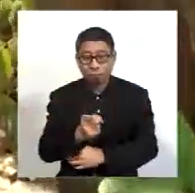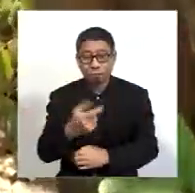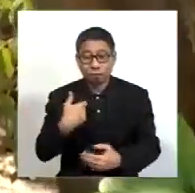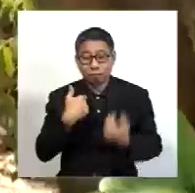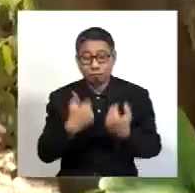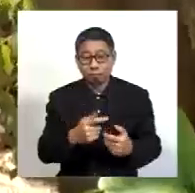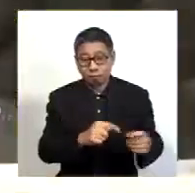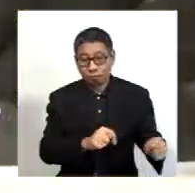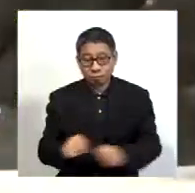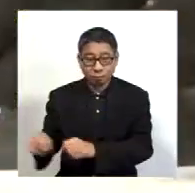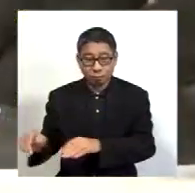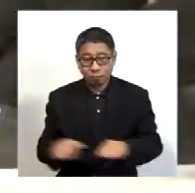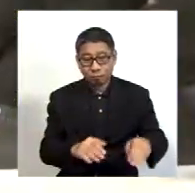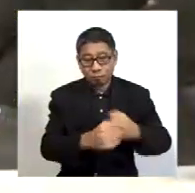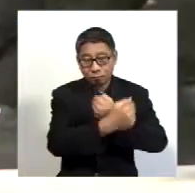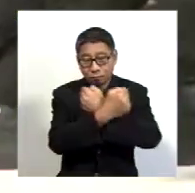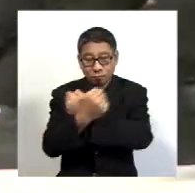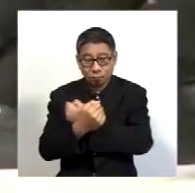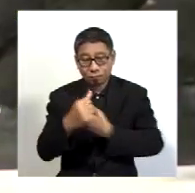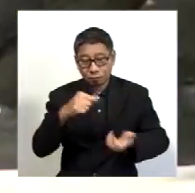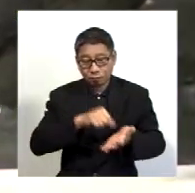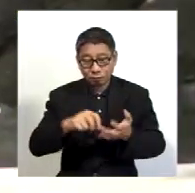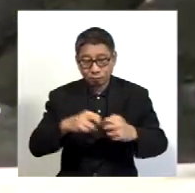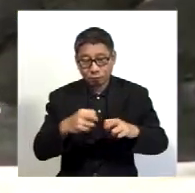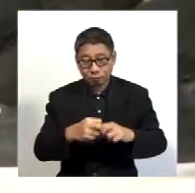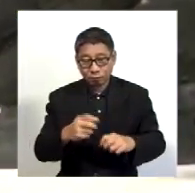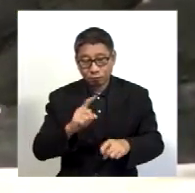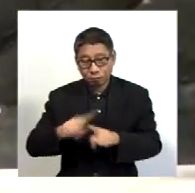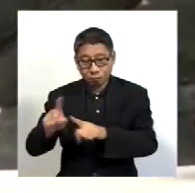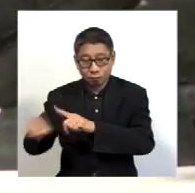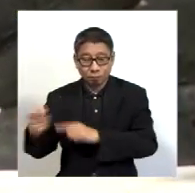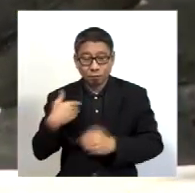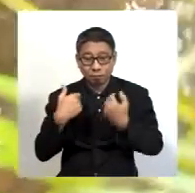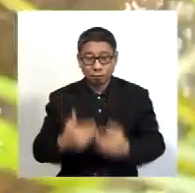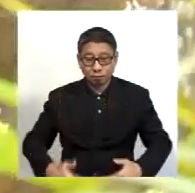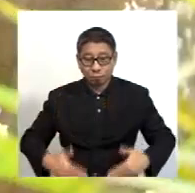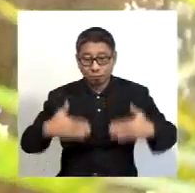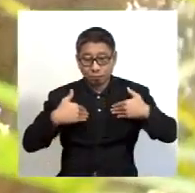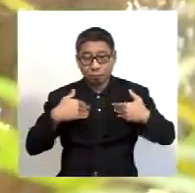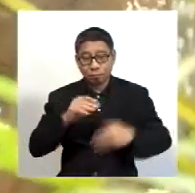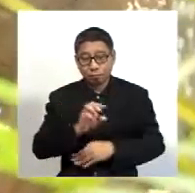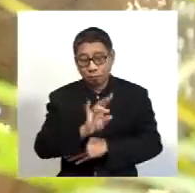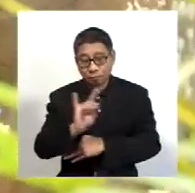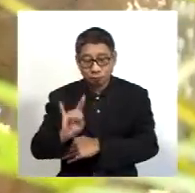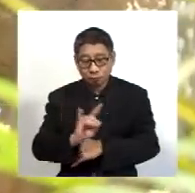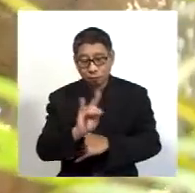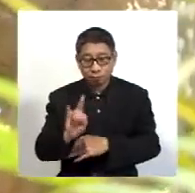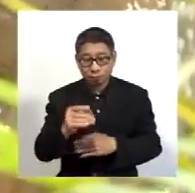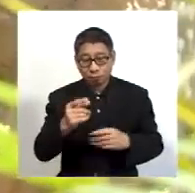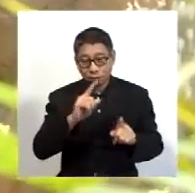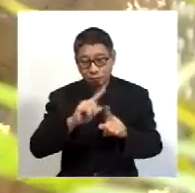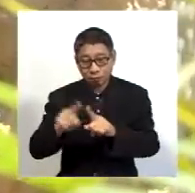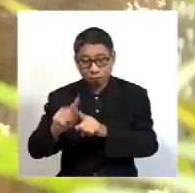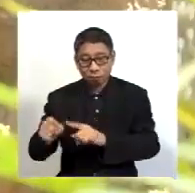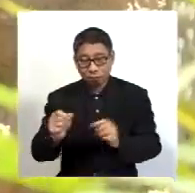ส่วนการเตรียมความพร้อมในการป้องกันและแก้ไขปัญหาด้านอื่นโดยเฉพาะความเป็นอยู่ของบรรดาสัตว์ในพื้นที่นะคะ